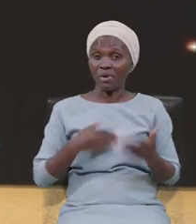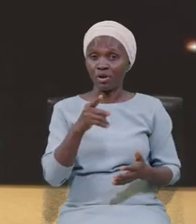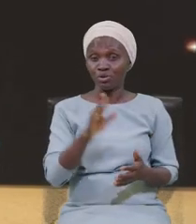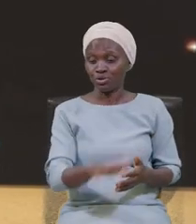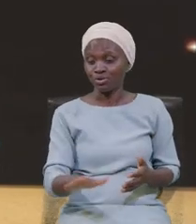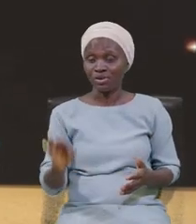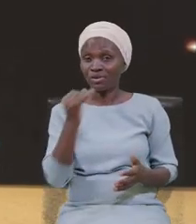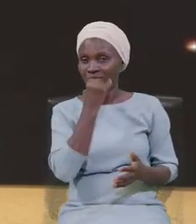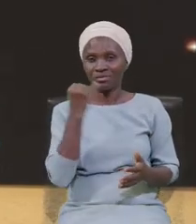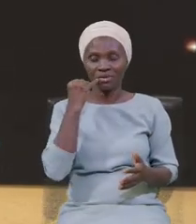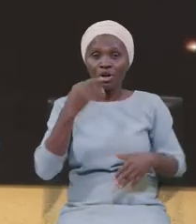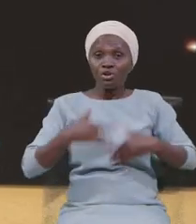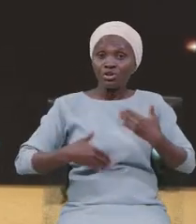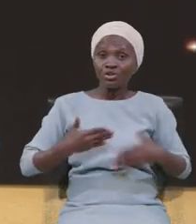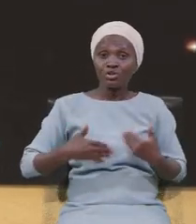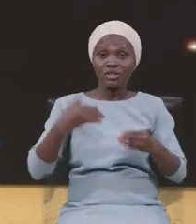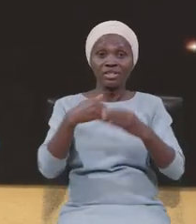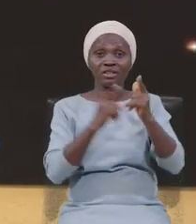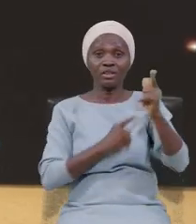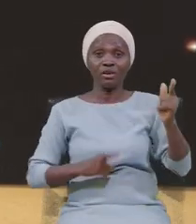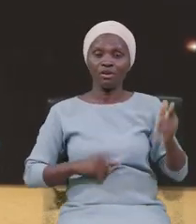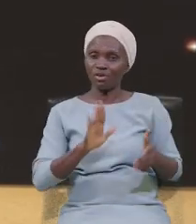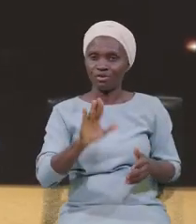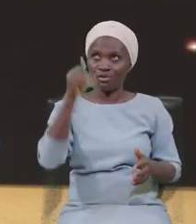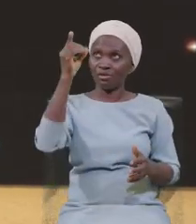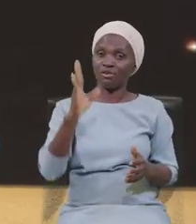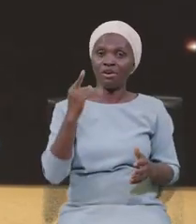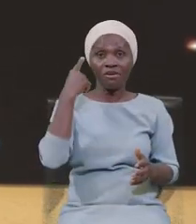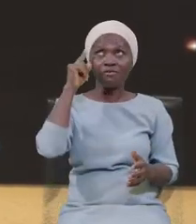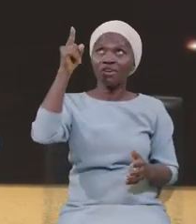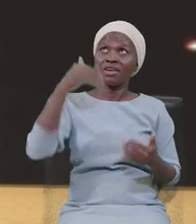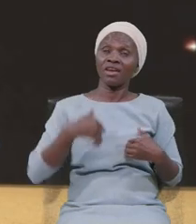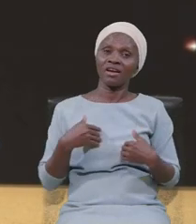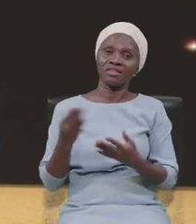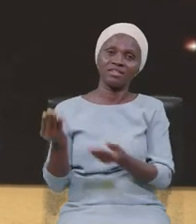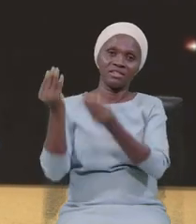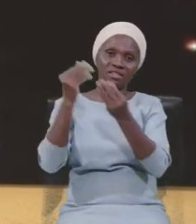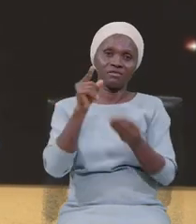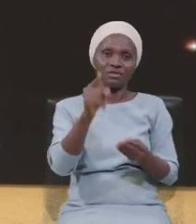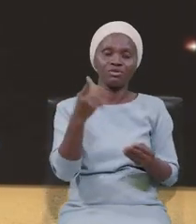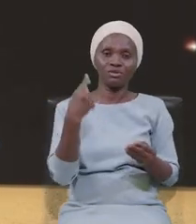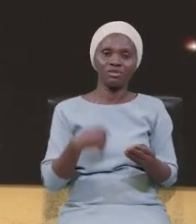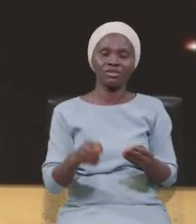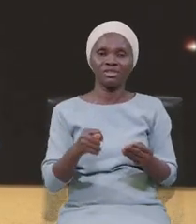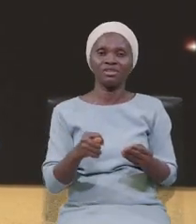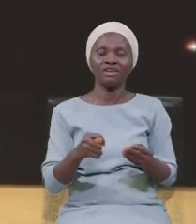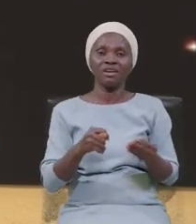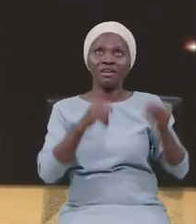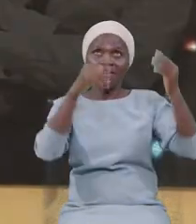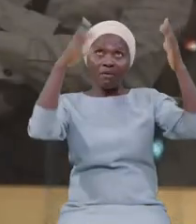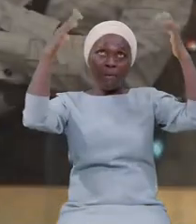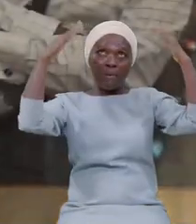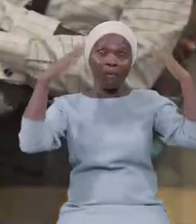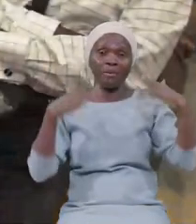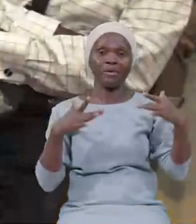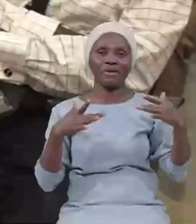Et vous, enfants de Sion, soyez dans l'allégresse et réjouissez-vous en l'Éternel, votre Dieu, car il vous donnera la pluie en son